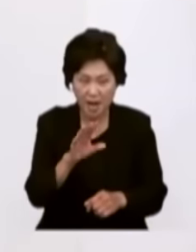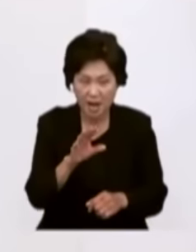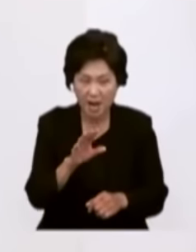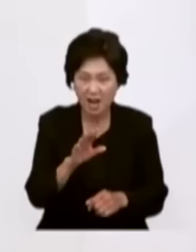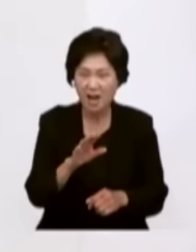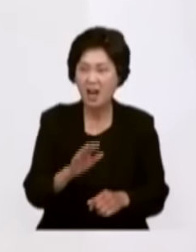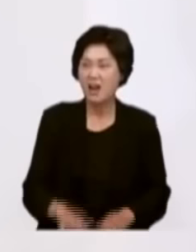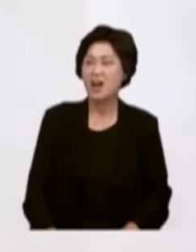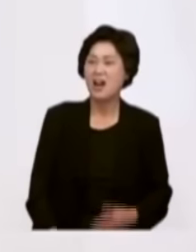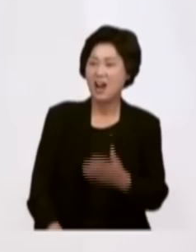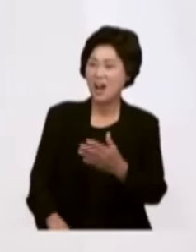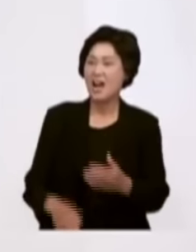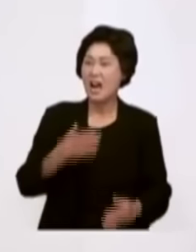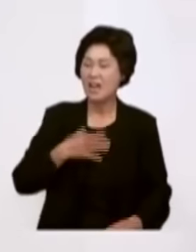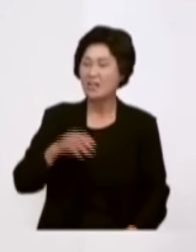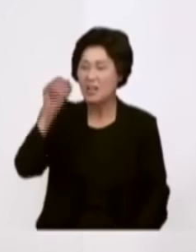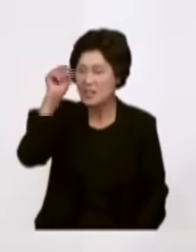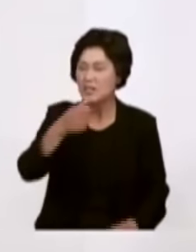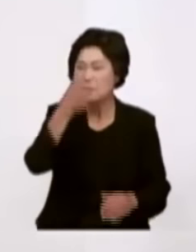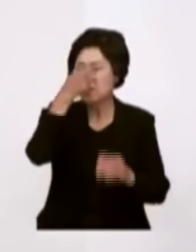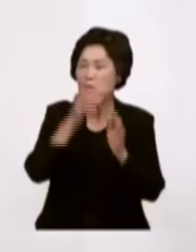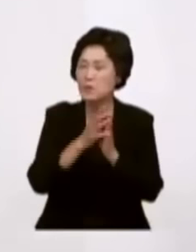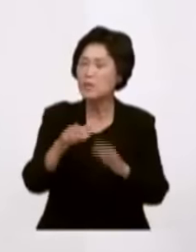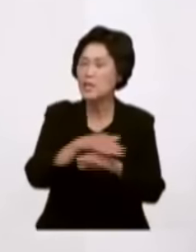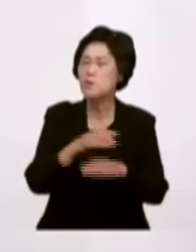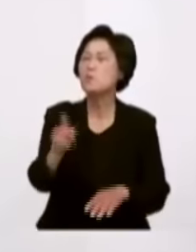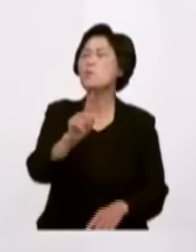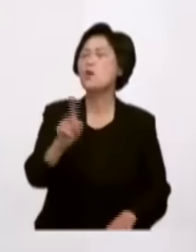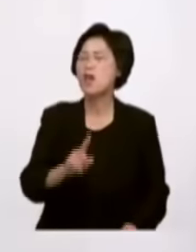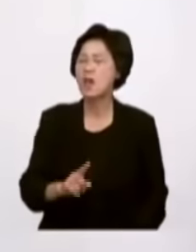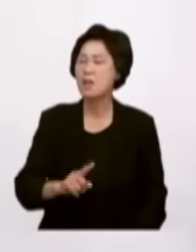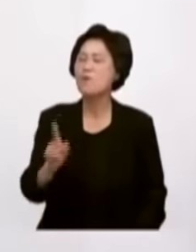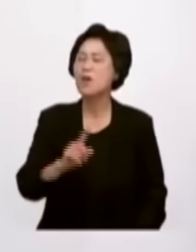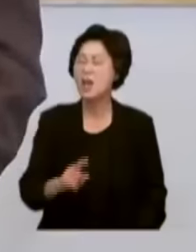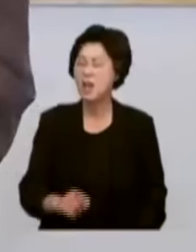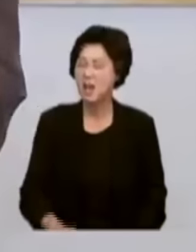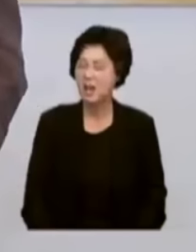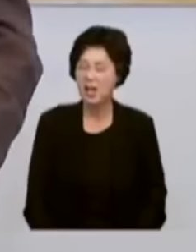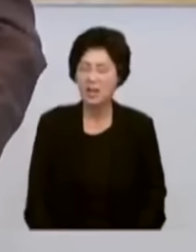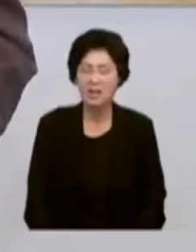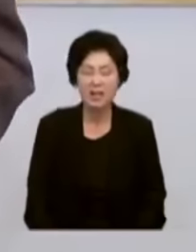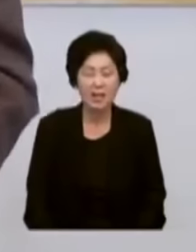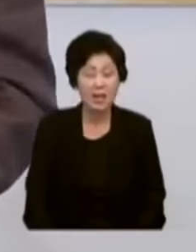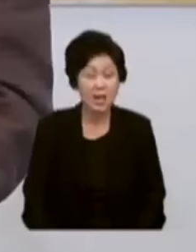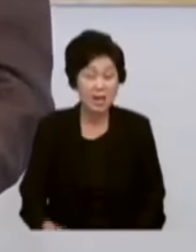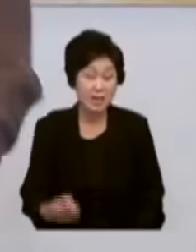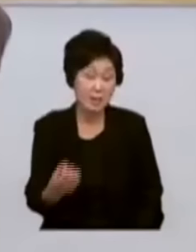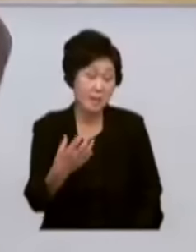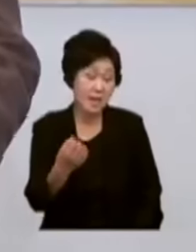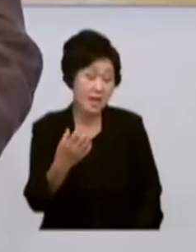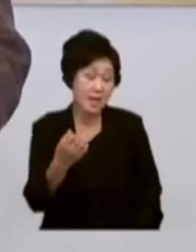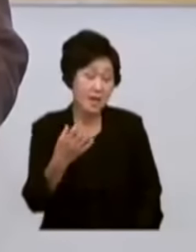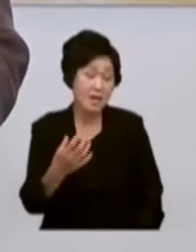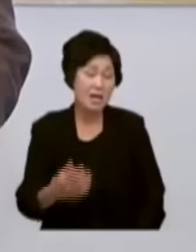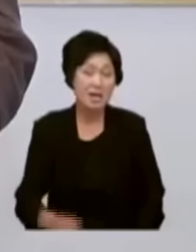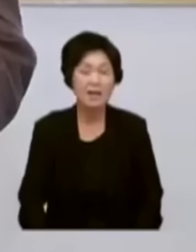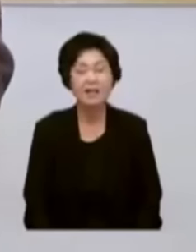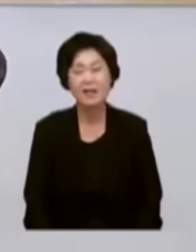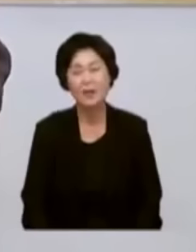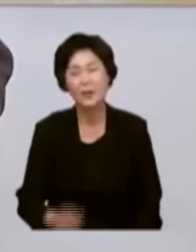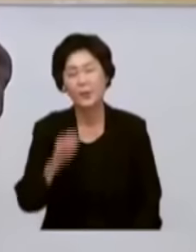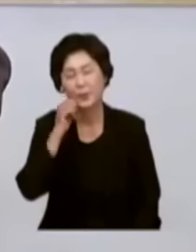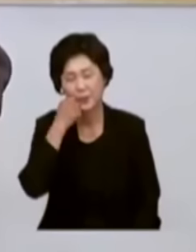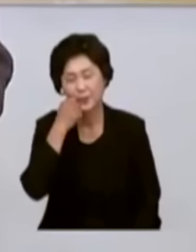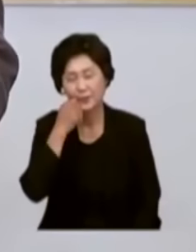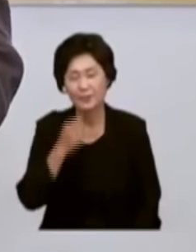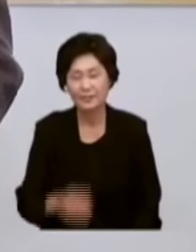나갔더니 뭘 그러면 순간 에이씨 그러니까 이게 시련을 주시는데 그러면 집사님 그 이제 집사님이